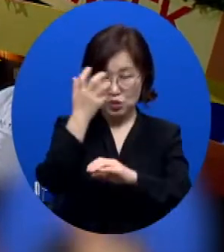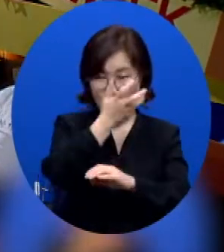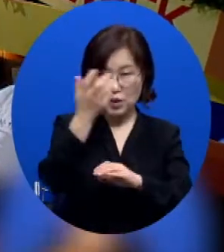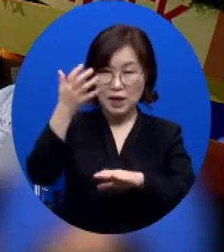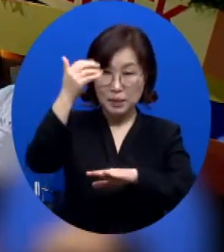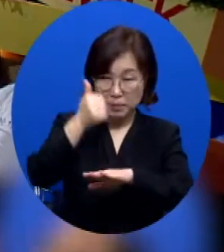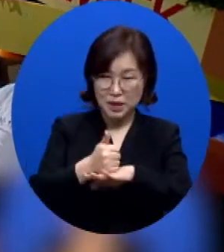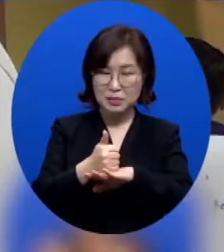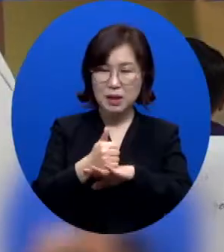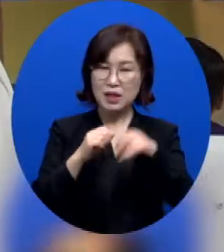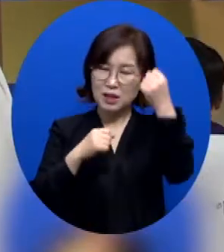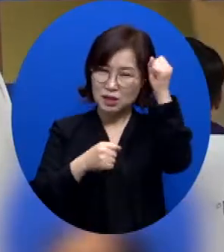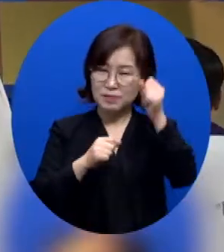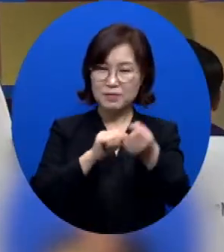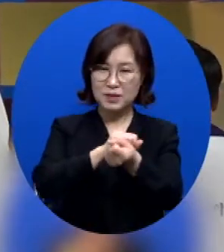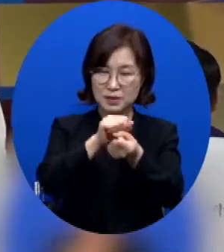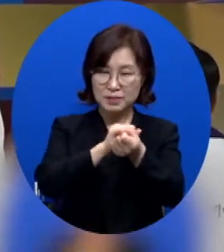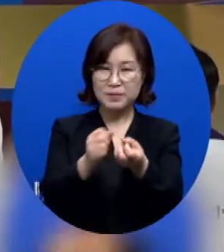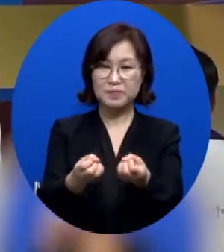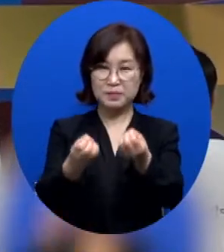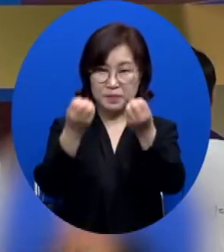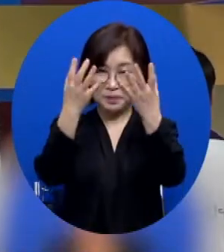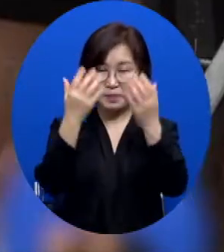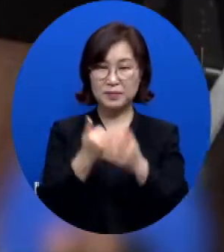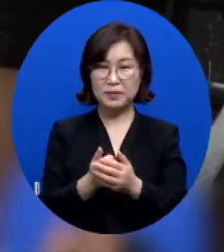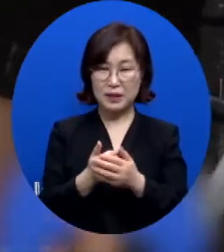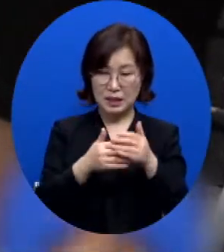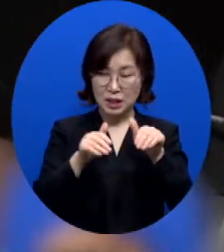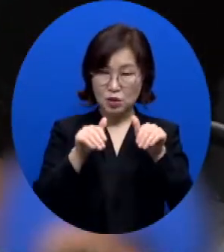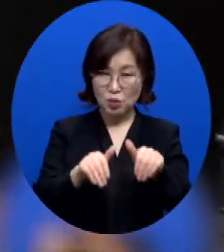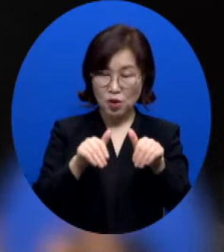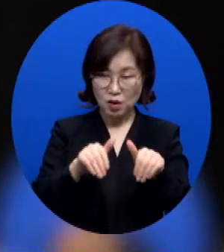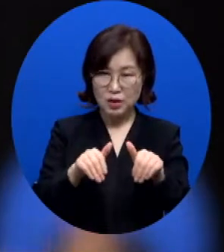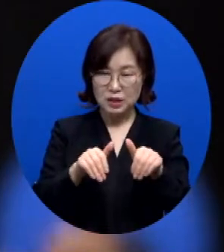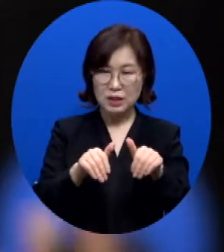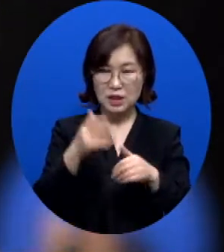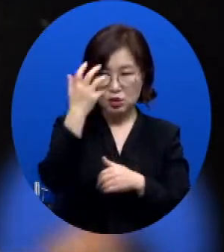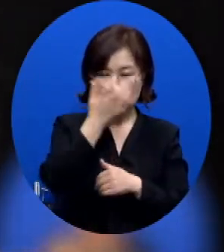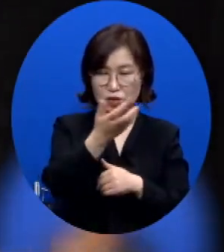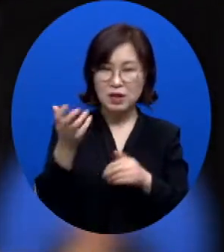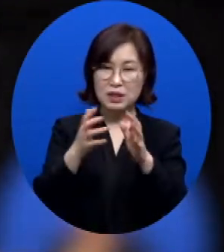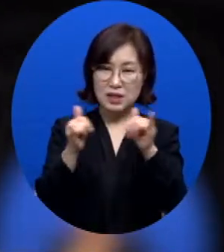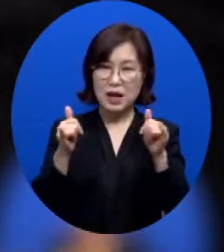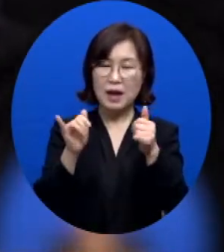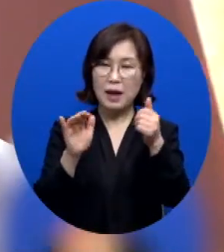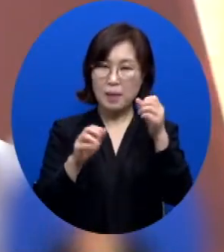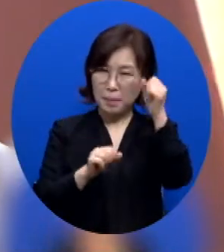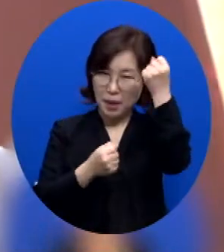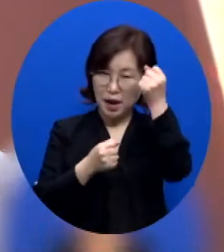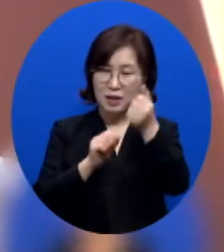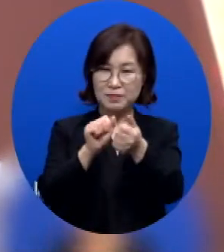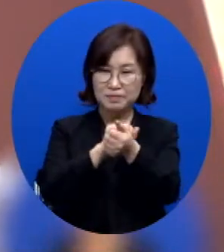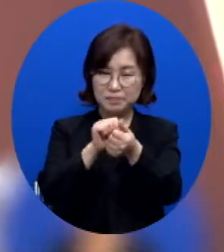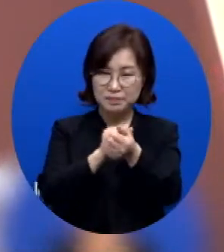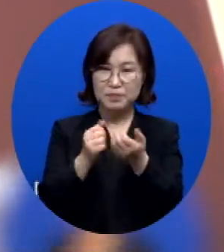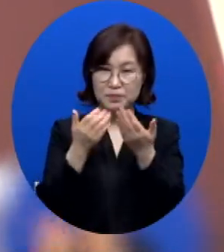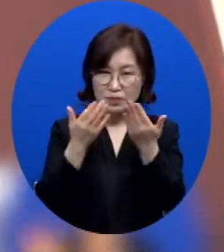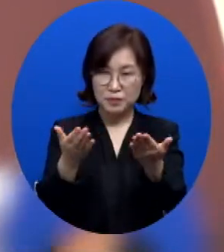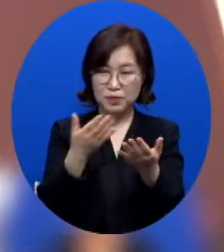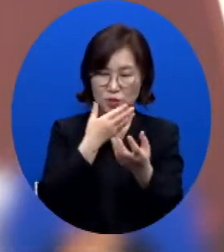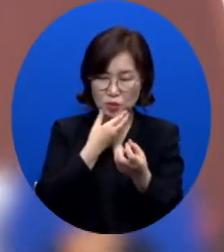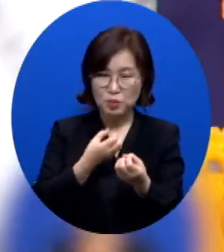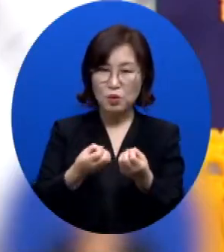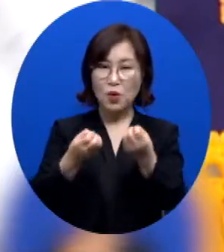세족식으로 이루어졌습니다. CTS의 직원들은 세족위원으로 나서 후원자들의 발을 씻겼습니다. 이어 서로를